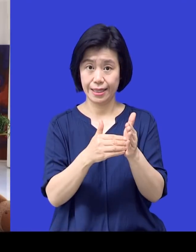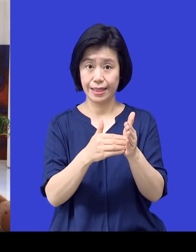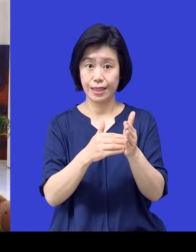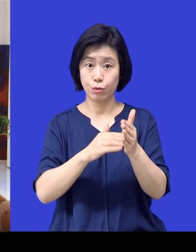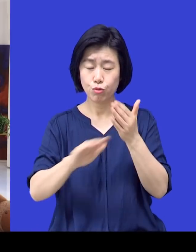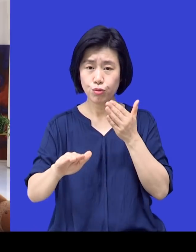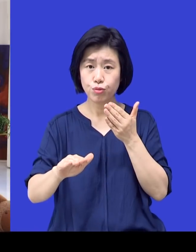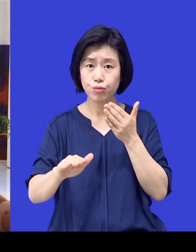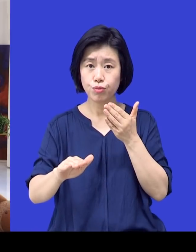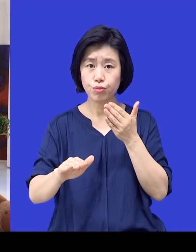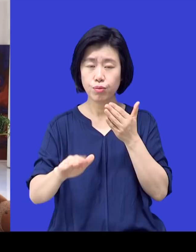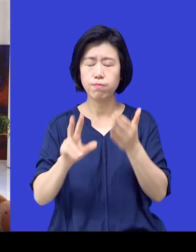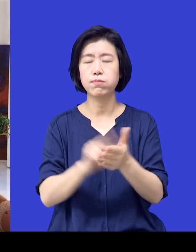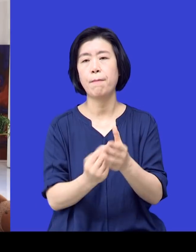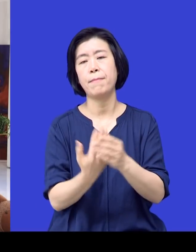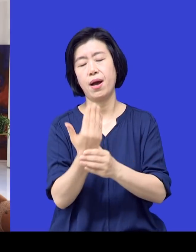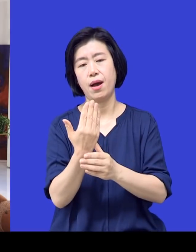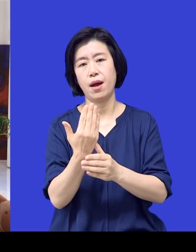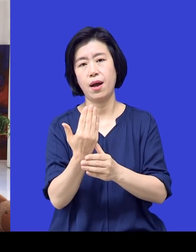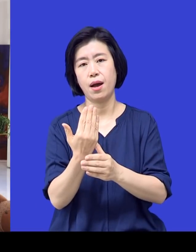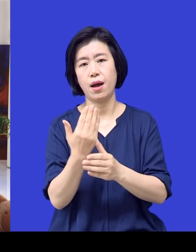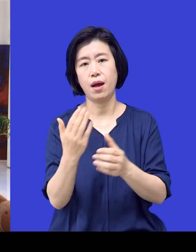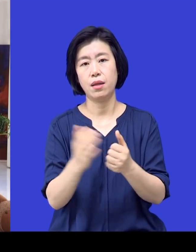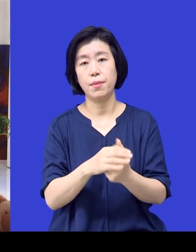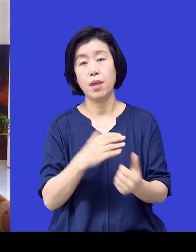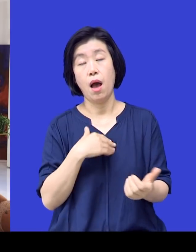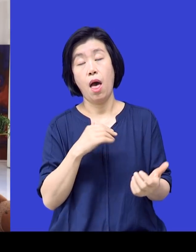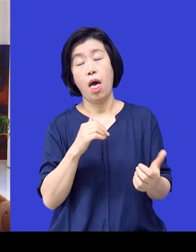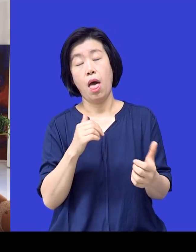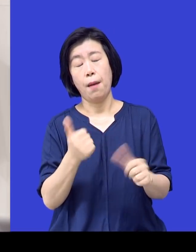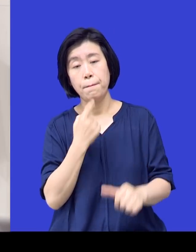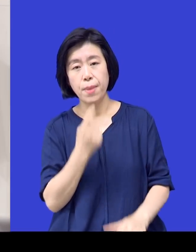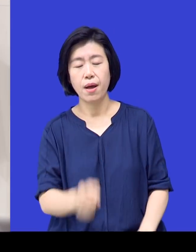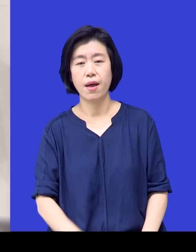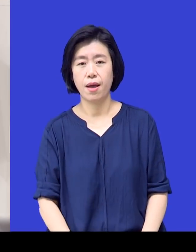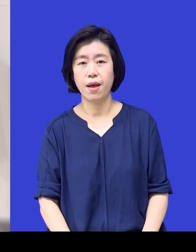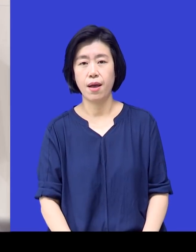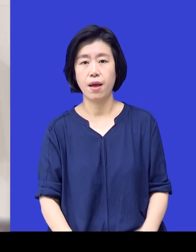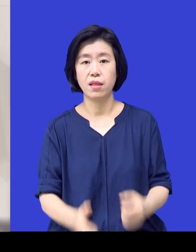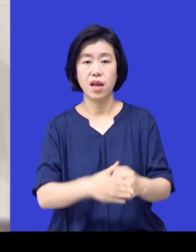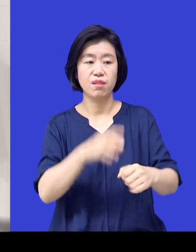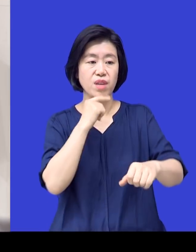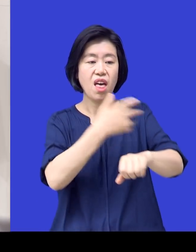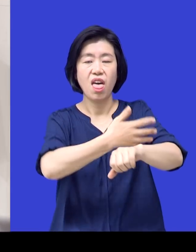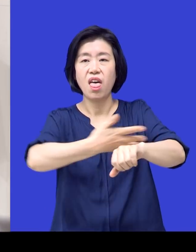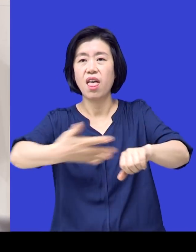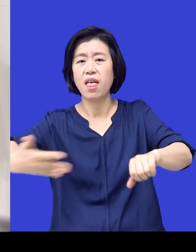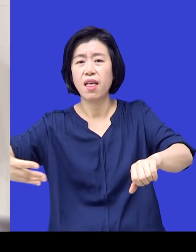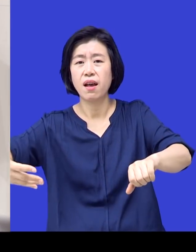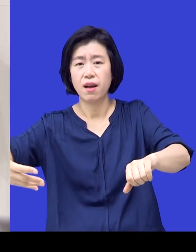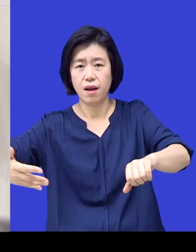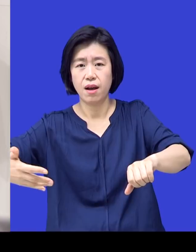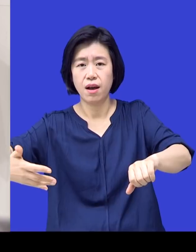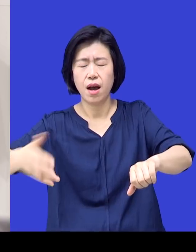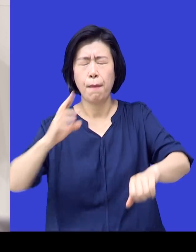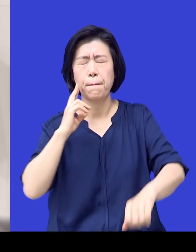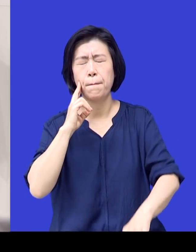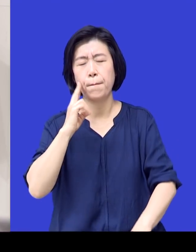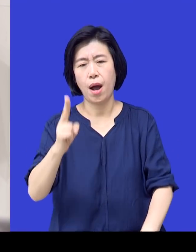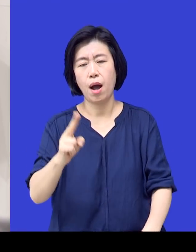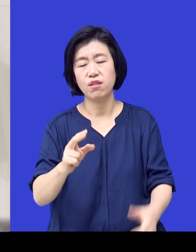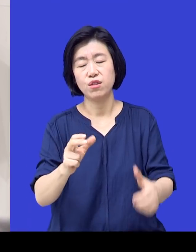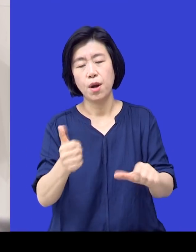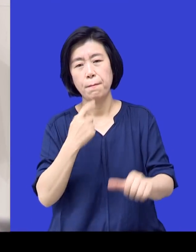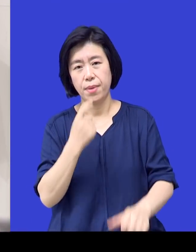났어요. 그래서 이제 피를 거의 다 쏟고 다행히 이제 제가 제 피를 무슨 사고가